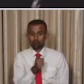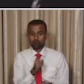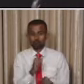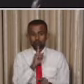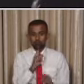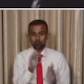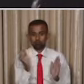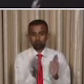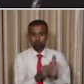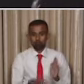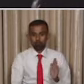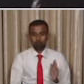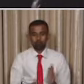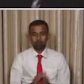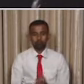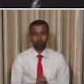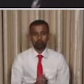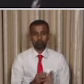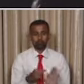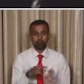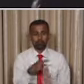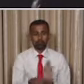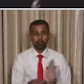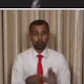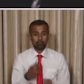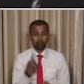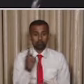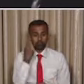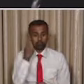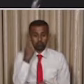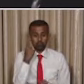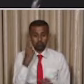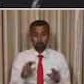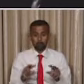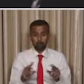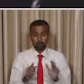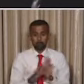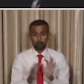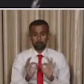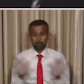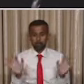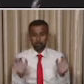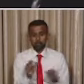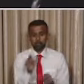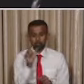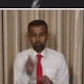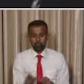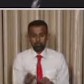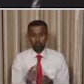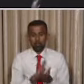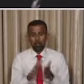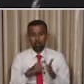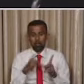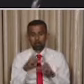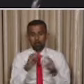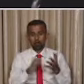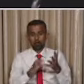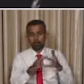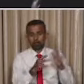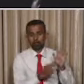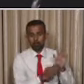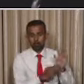කරයි. මෙරට ප්‍රවීණතම විද්‍යුත් මාධ්‍ය සංනිවේදකයෙක් වන හඩ්සන් සමරසිංහ